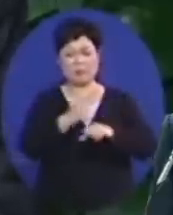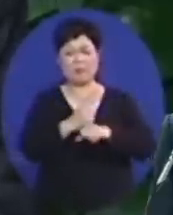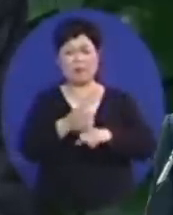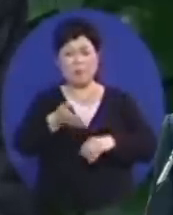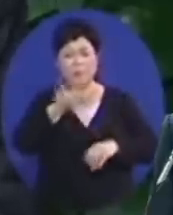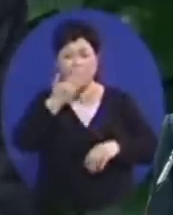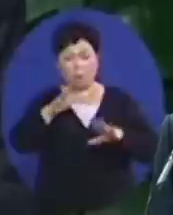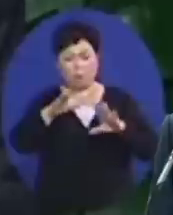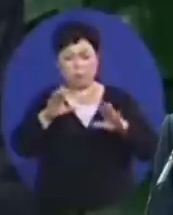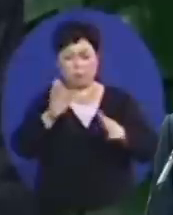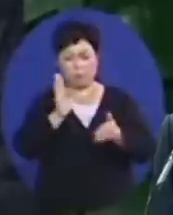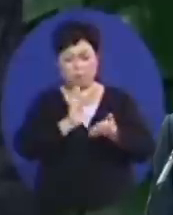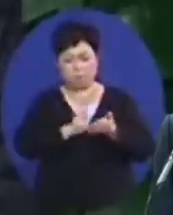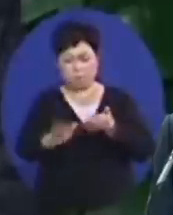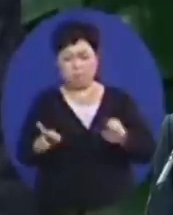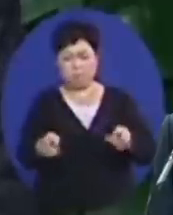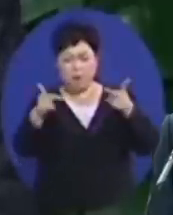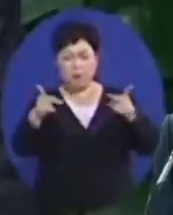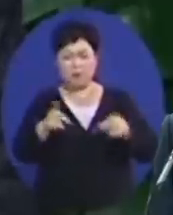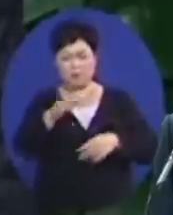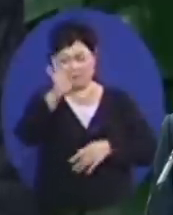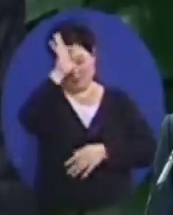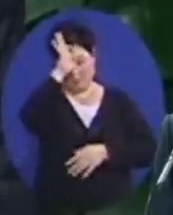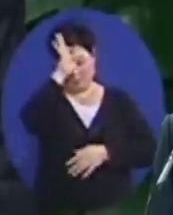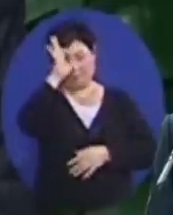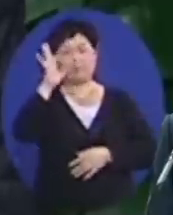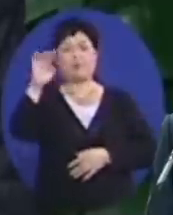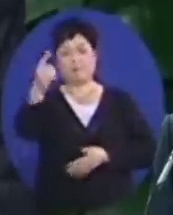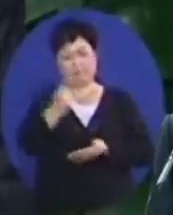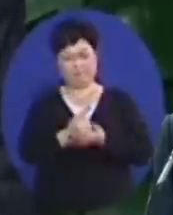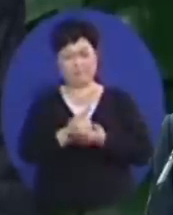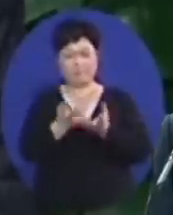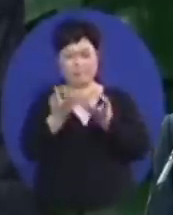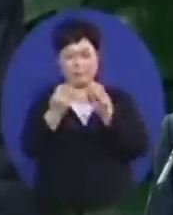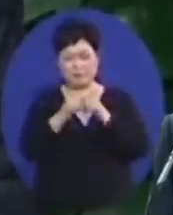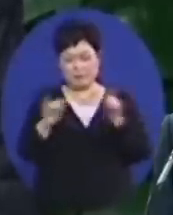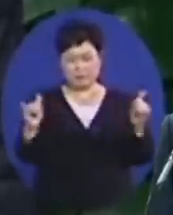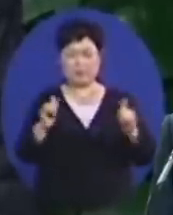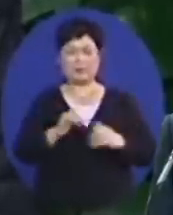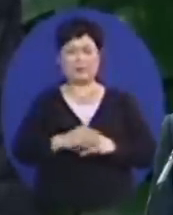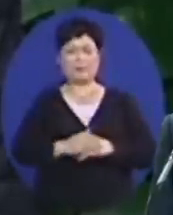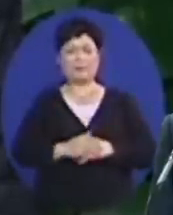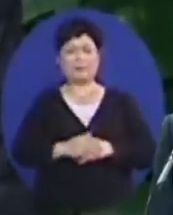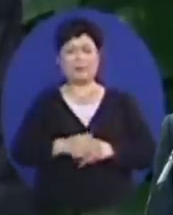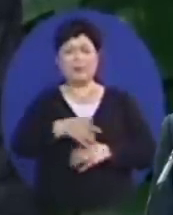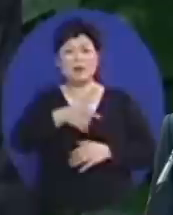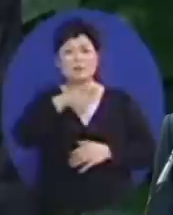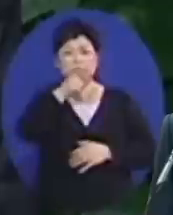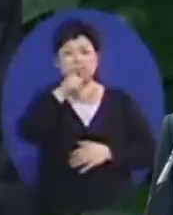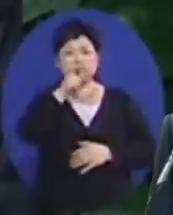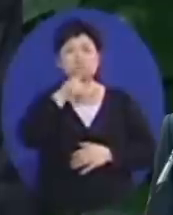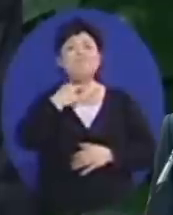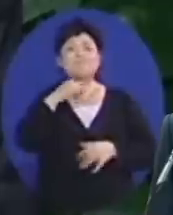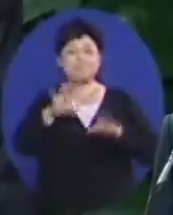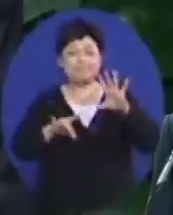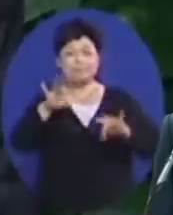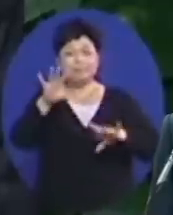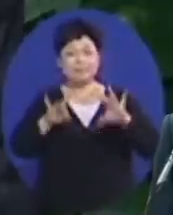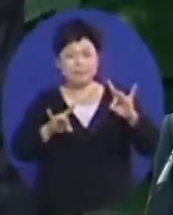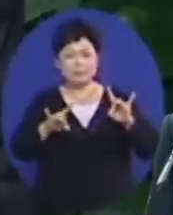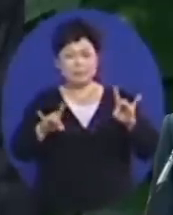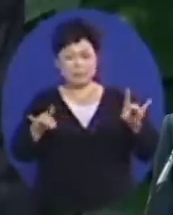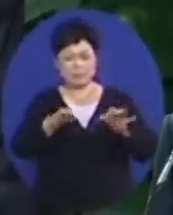다가왔습니다. IMF가 다가온 것입니다. 온 사람들이 다 기근에 처하게 되고 상점은 문을